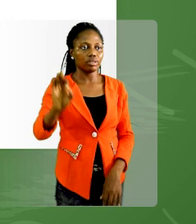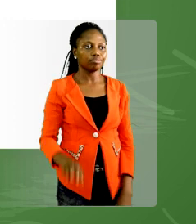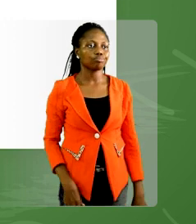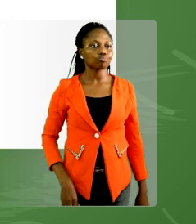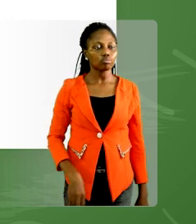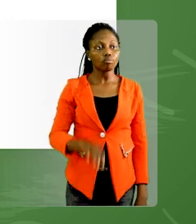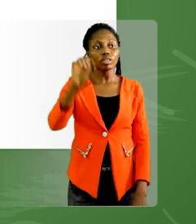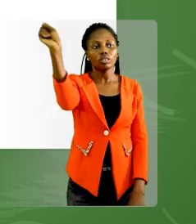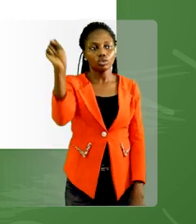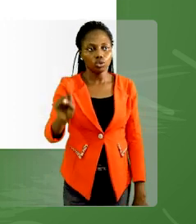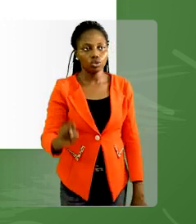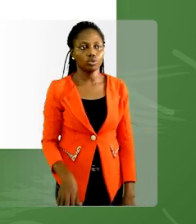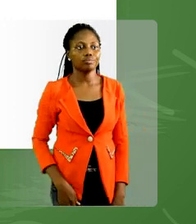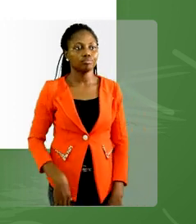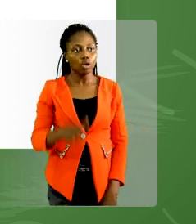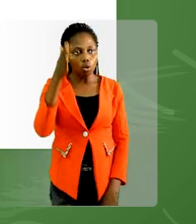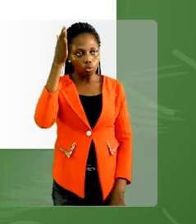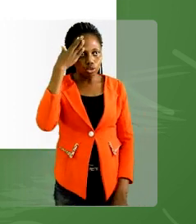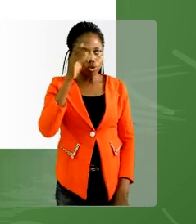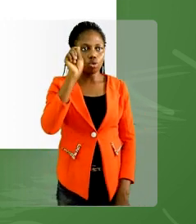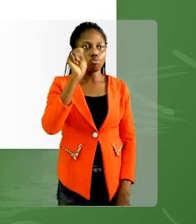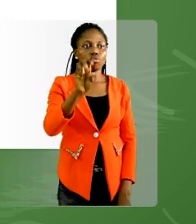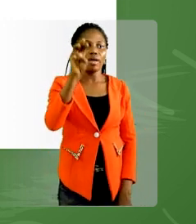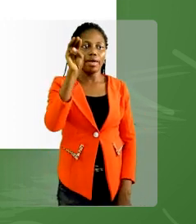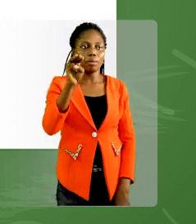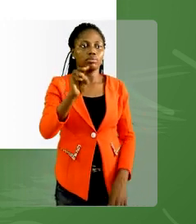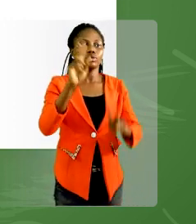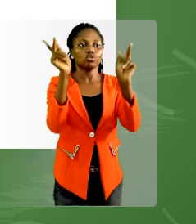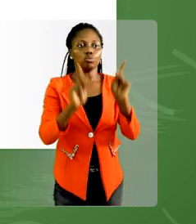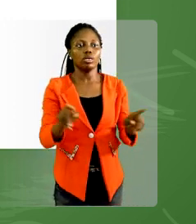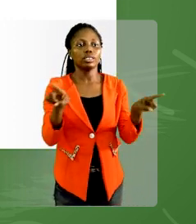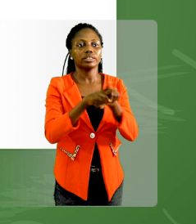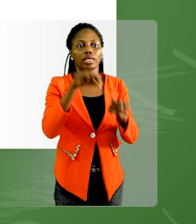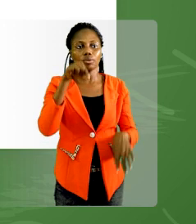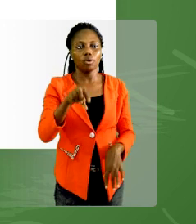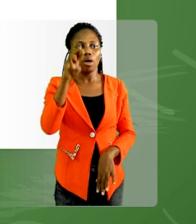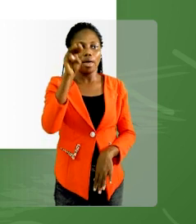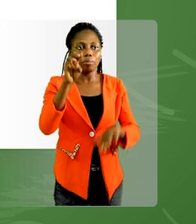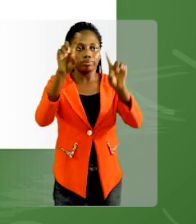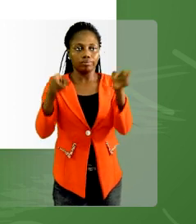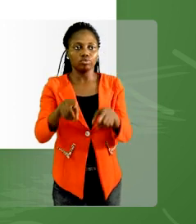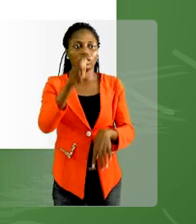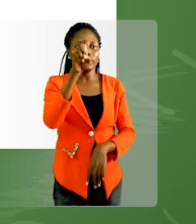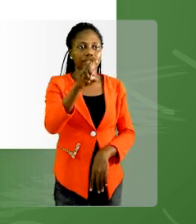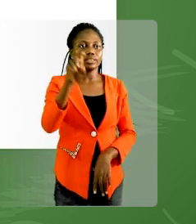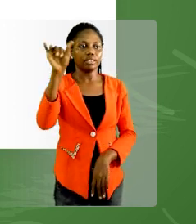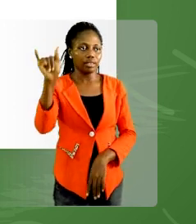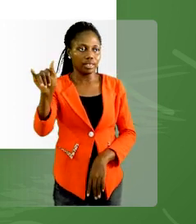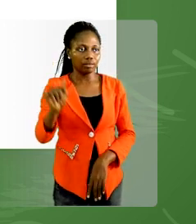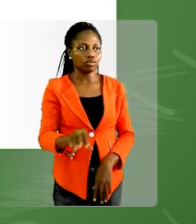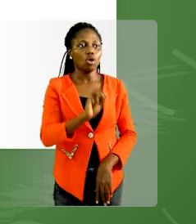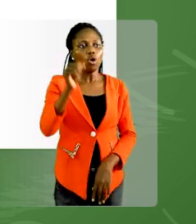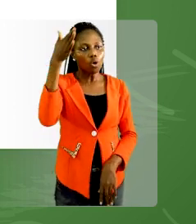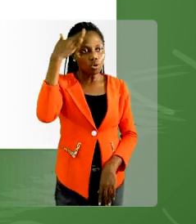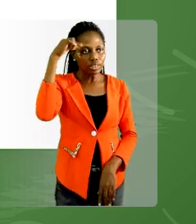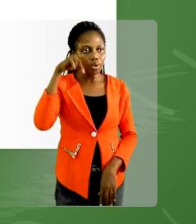En solution, considérons un point M du plan tel que M a pour coordonnées X, Y.